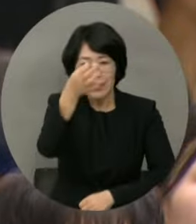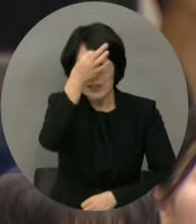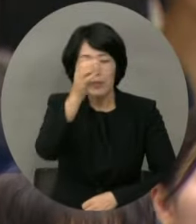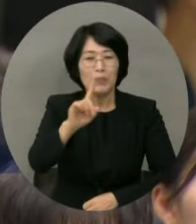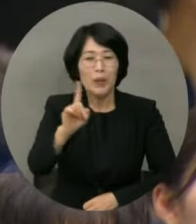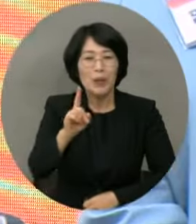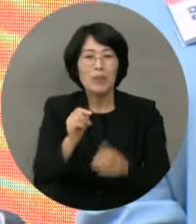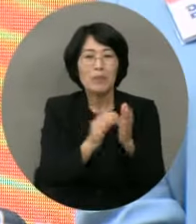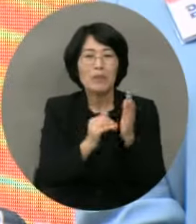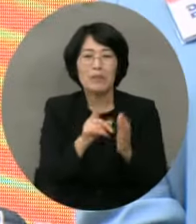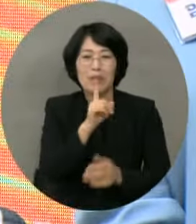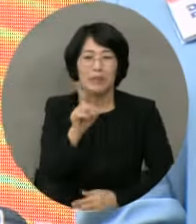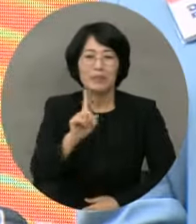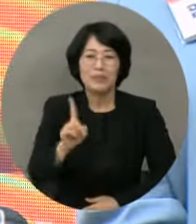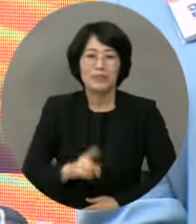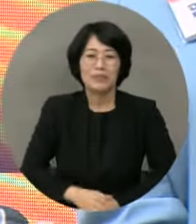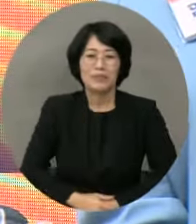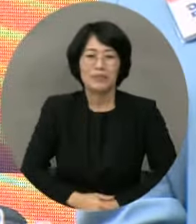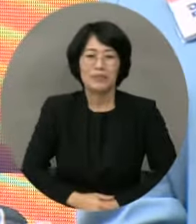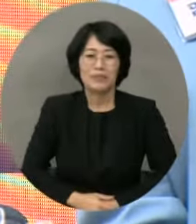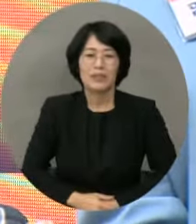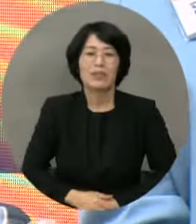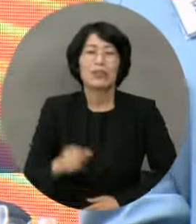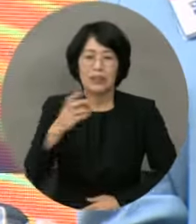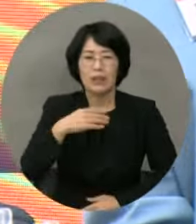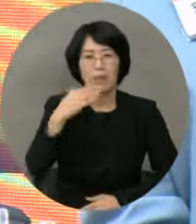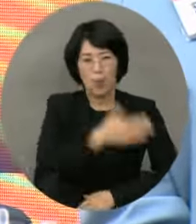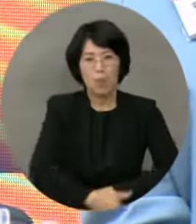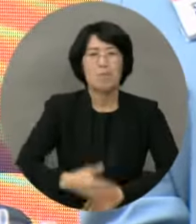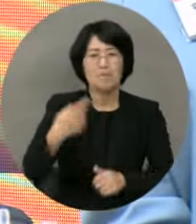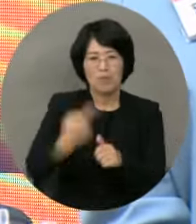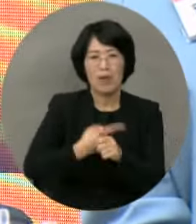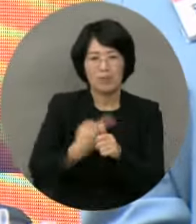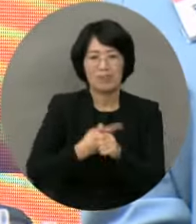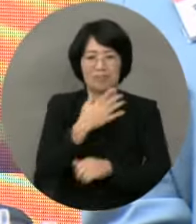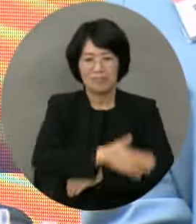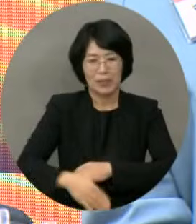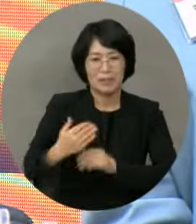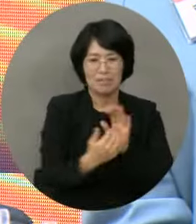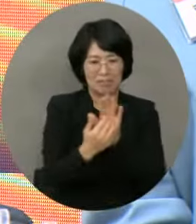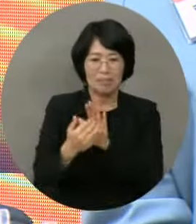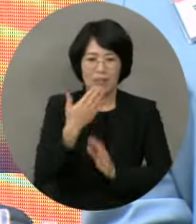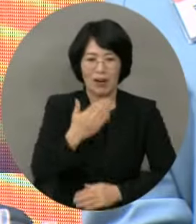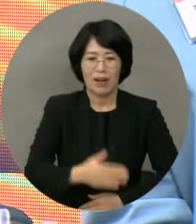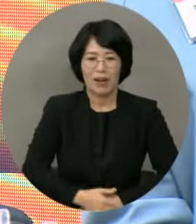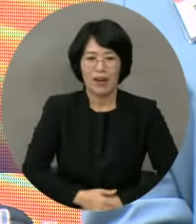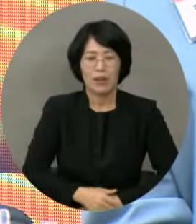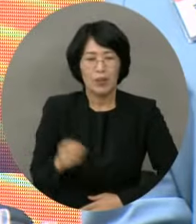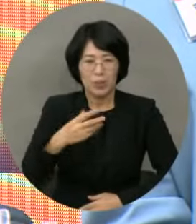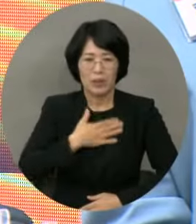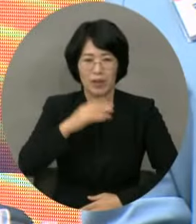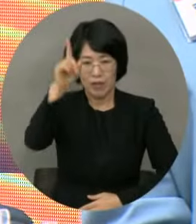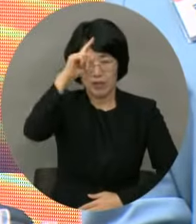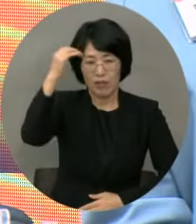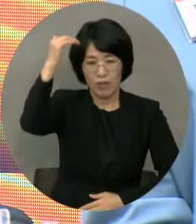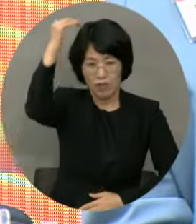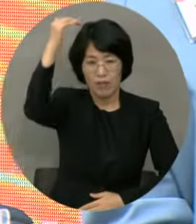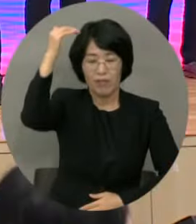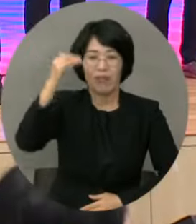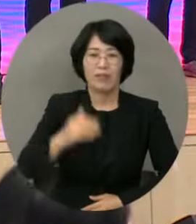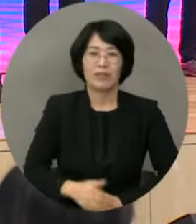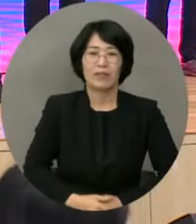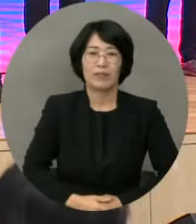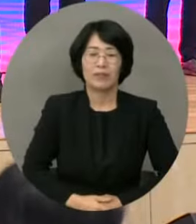필살기라고 하나요, 그걸? 그냥 몸이 본능적으로 나오는 그런 게 있는데 제가 키가 크고 그러다